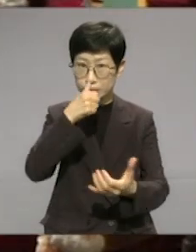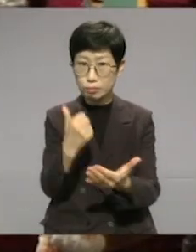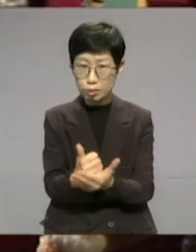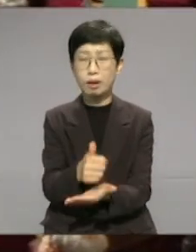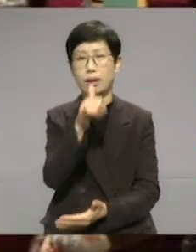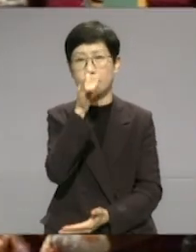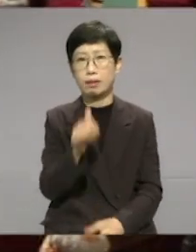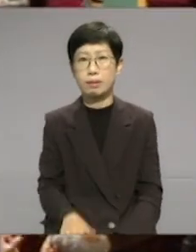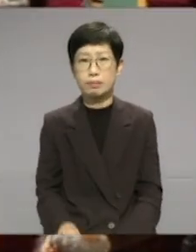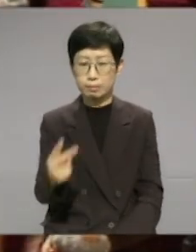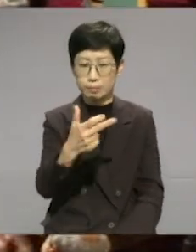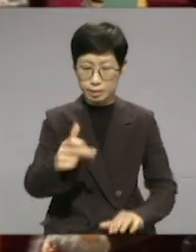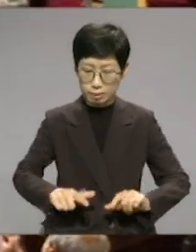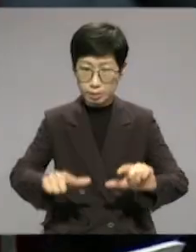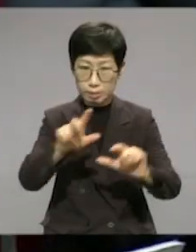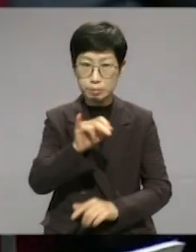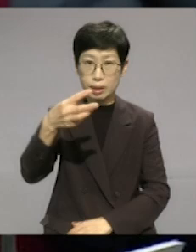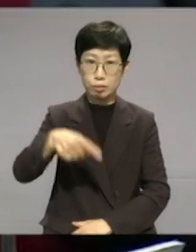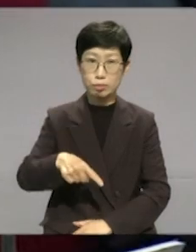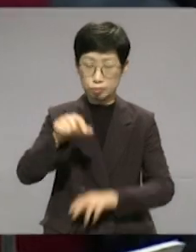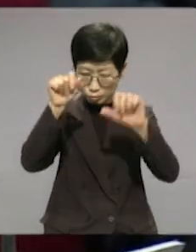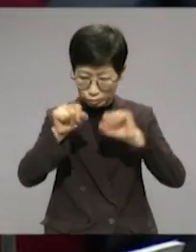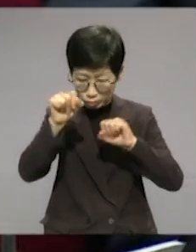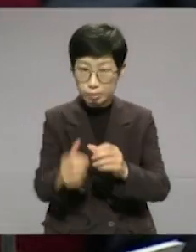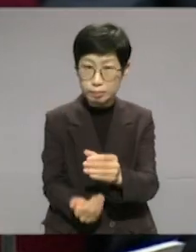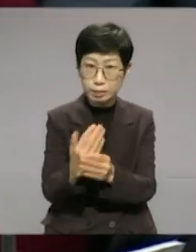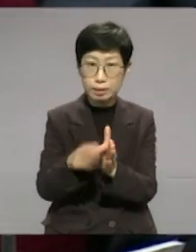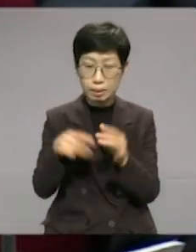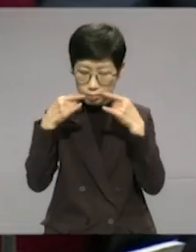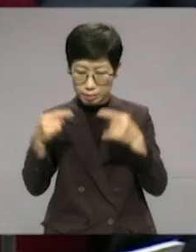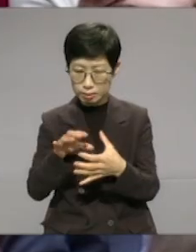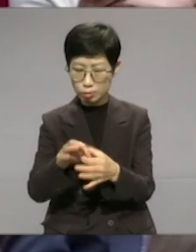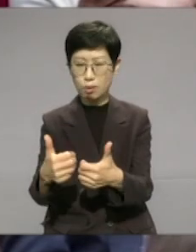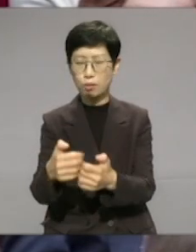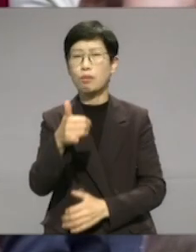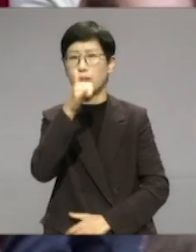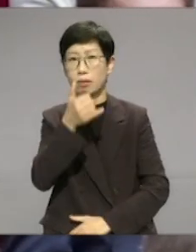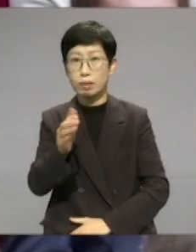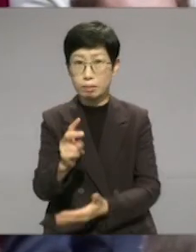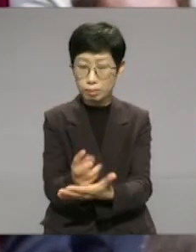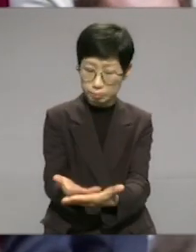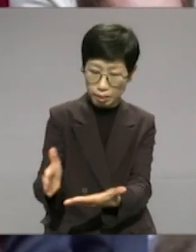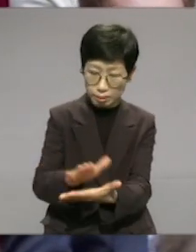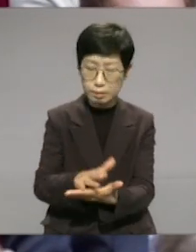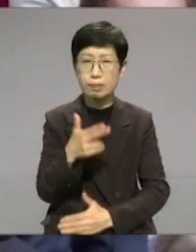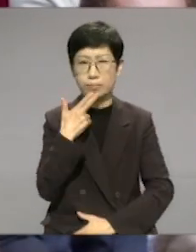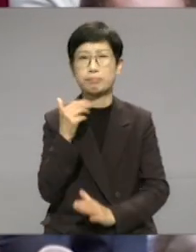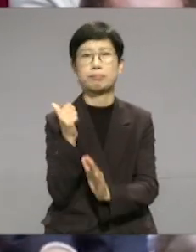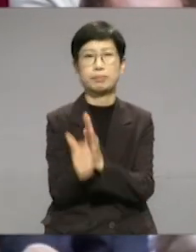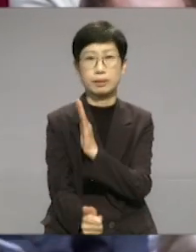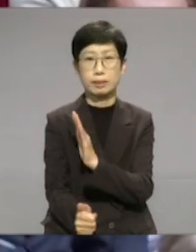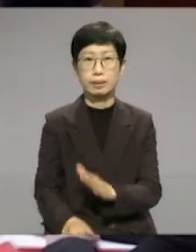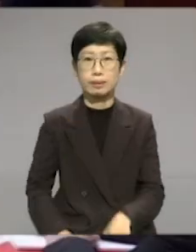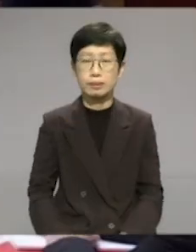있습니다 2017년 미투운동 촉발 당시 프랑스도 관련 논의가 있었지만 법 개까지는 이루지